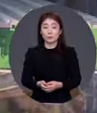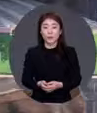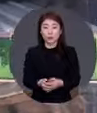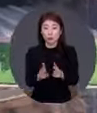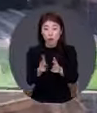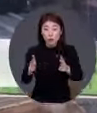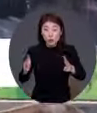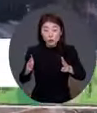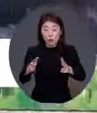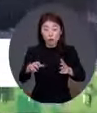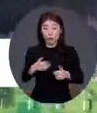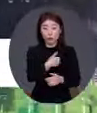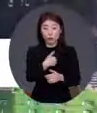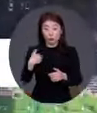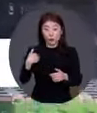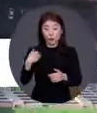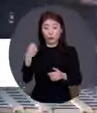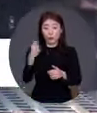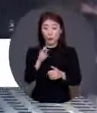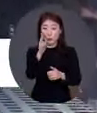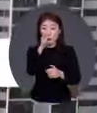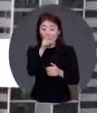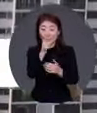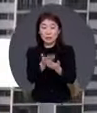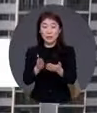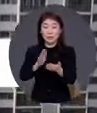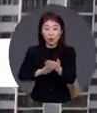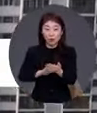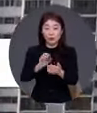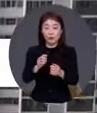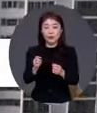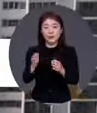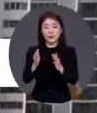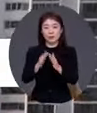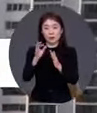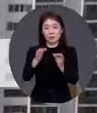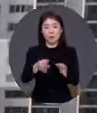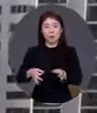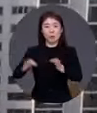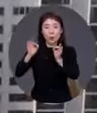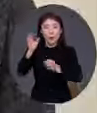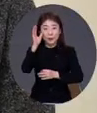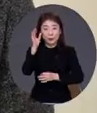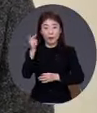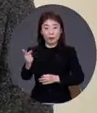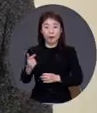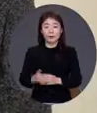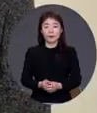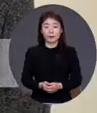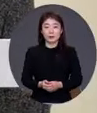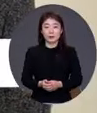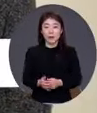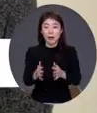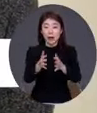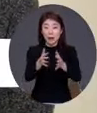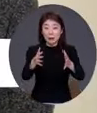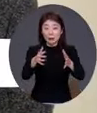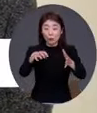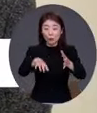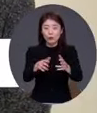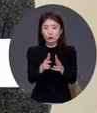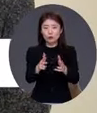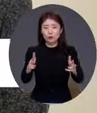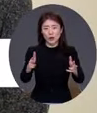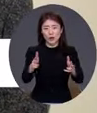주차공간 확보와 노화된 시설 개선은 물론 집값 상승도 기대할 수 있습니다 우리아빠 타가 사실은 주사